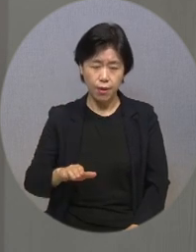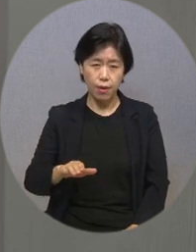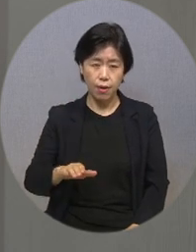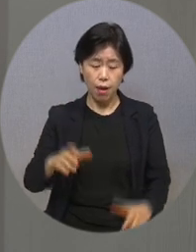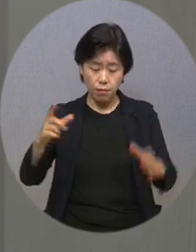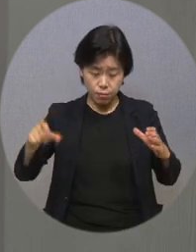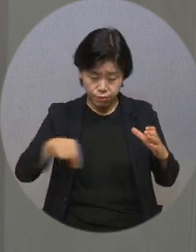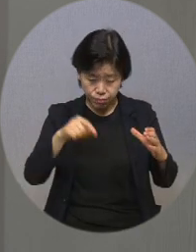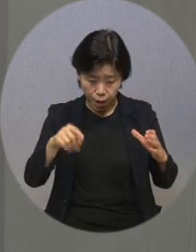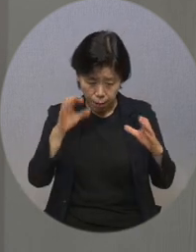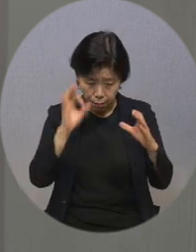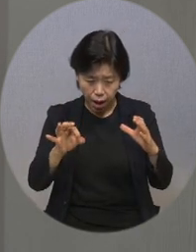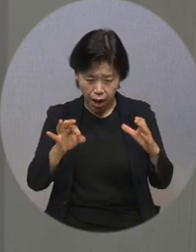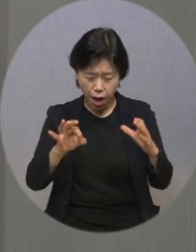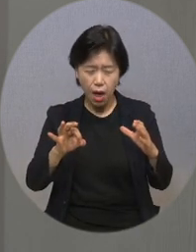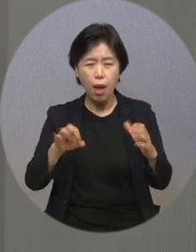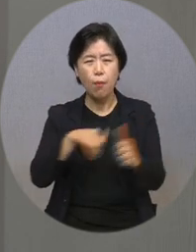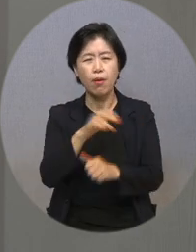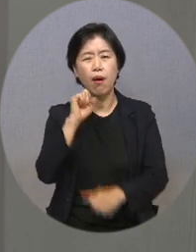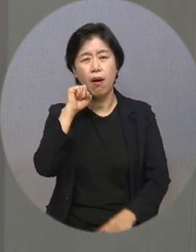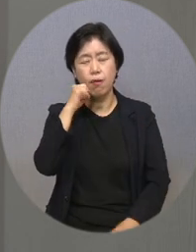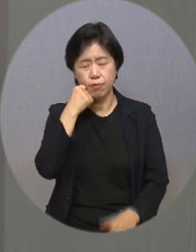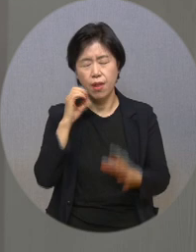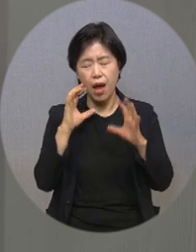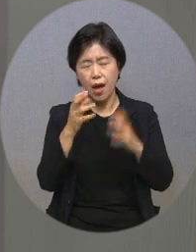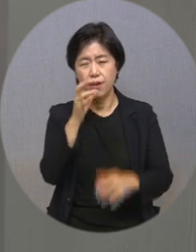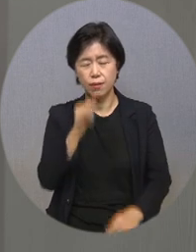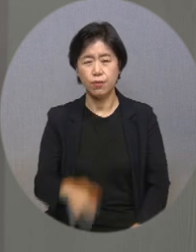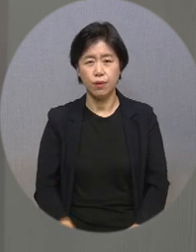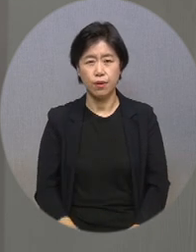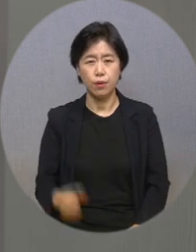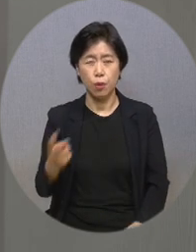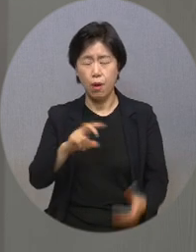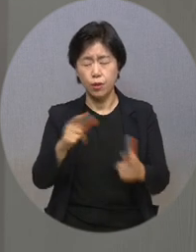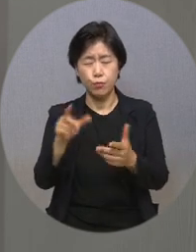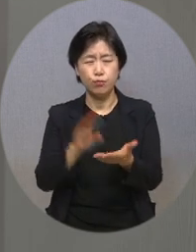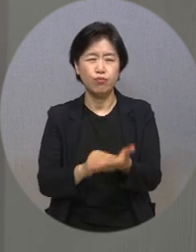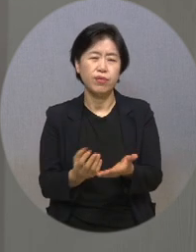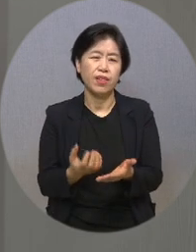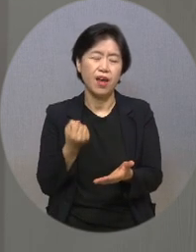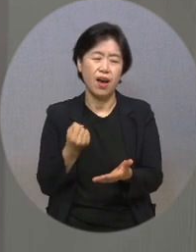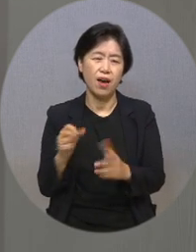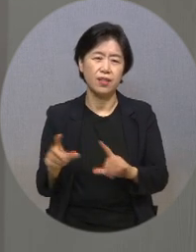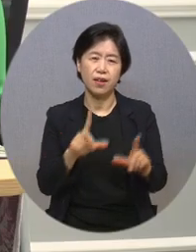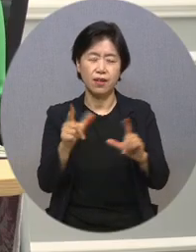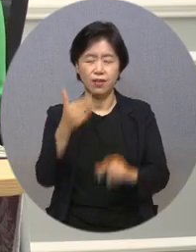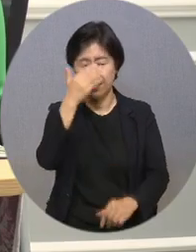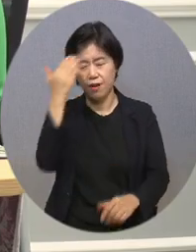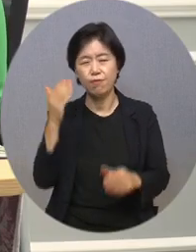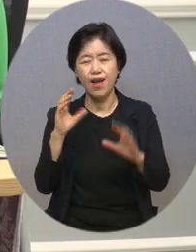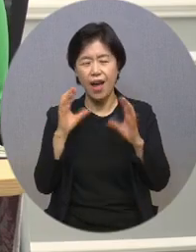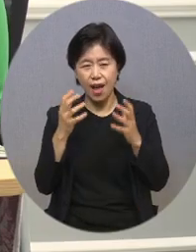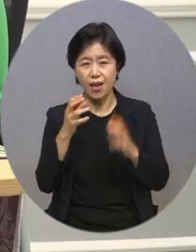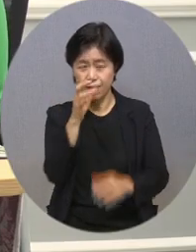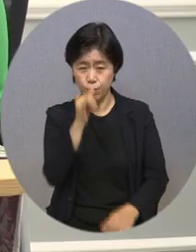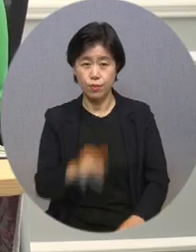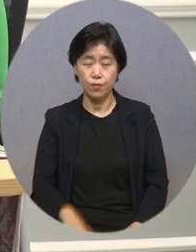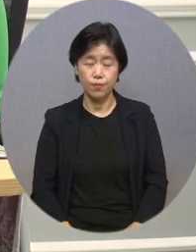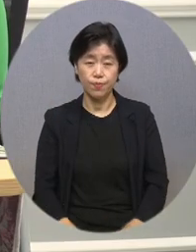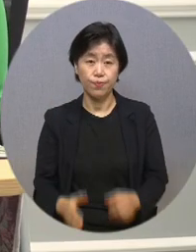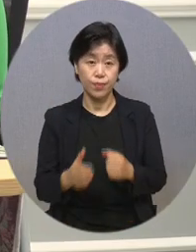많이 있고 또 위기에 처해 있는 아이들도 굉장히 많이 발견이 되고 있어요. 그래서 이